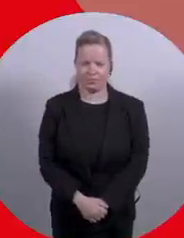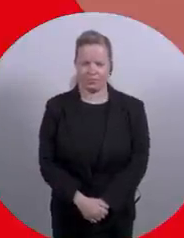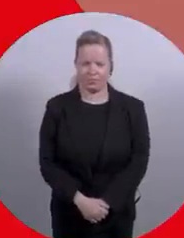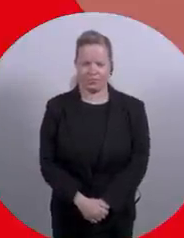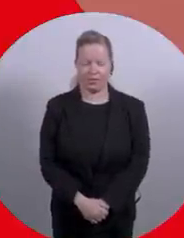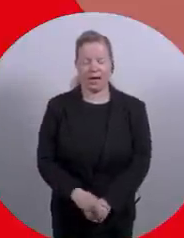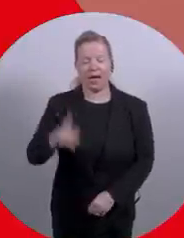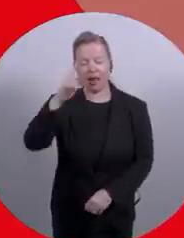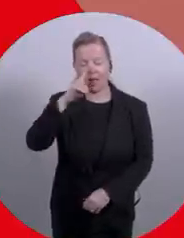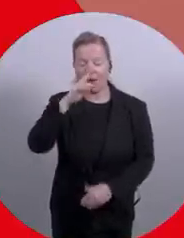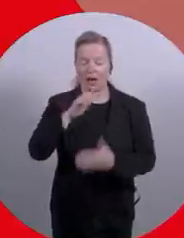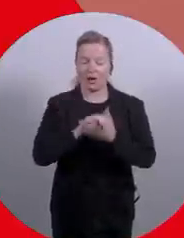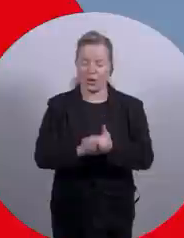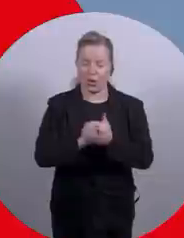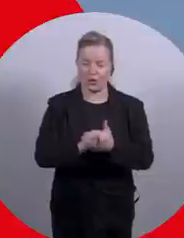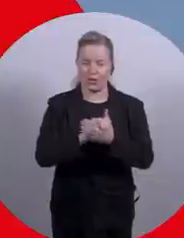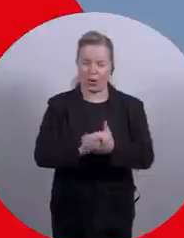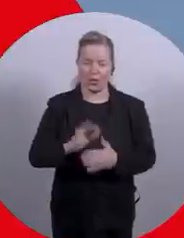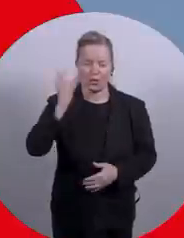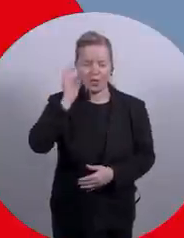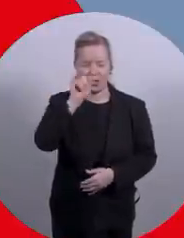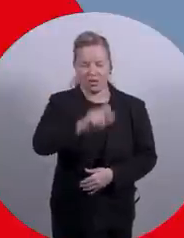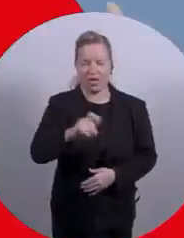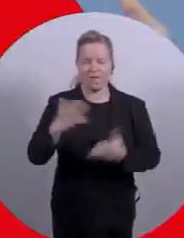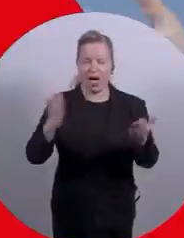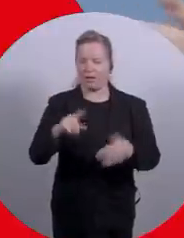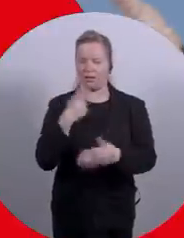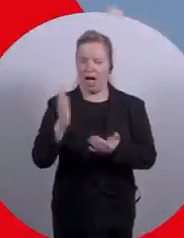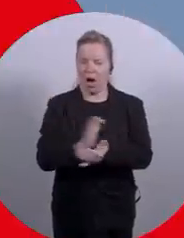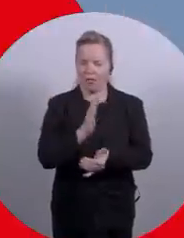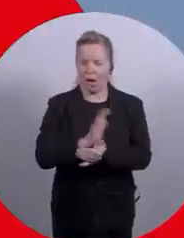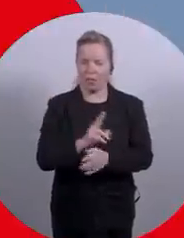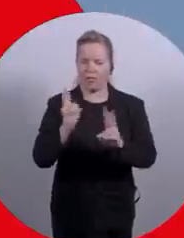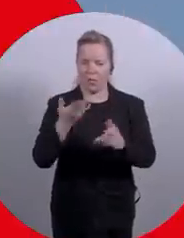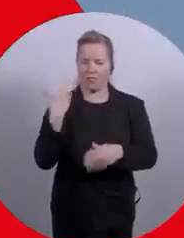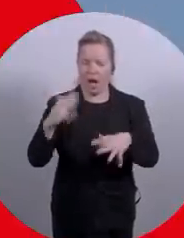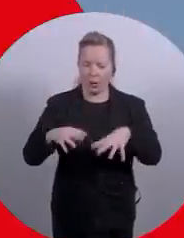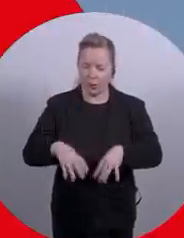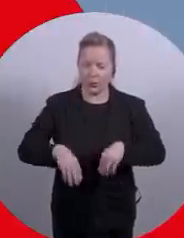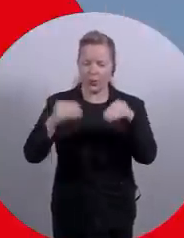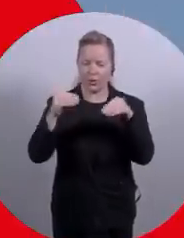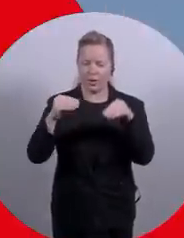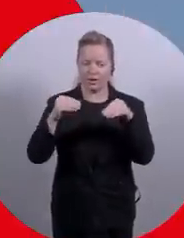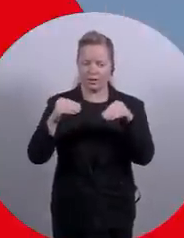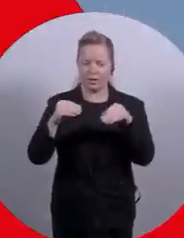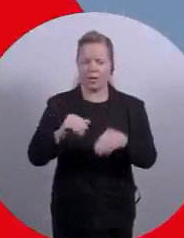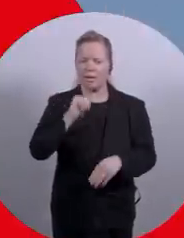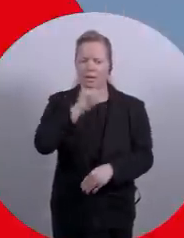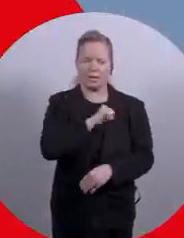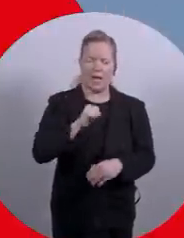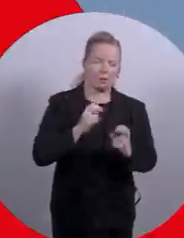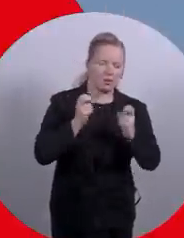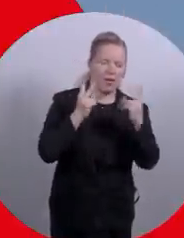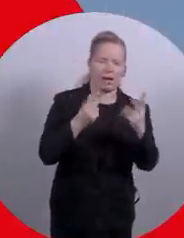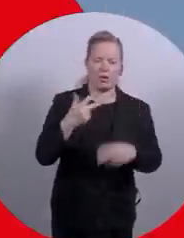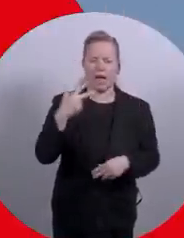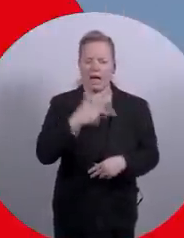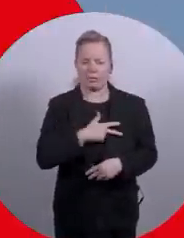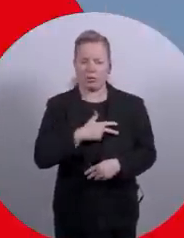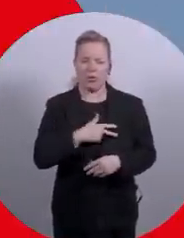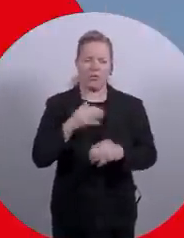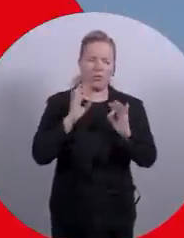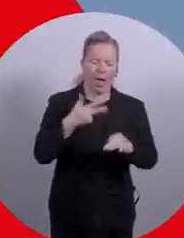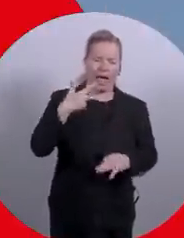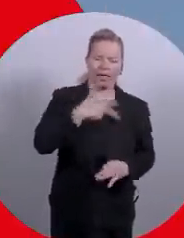liebe Genossen und genossen was ist unsere Aufgabe warum wurden wir gegründet nein dass die SPÖ für die